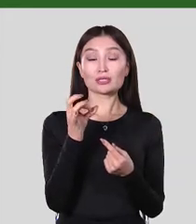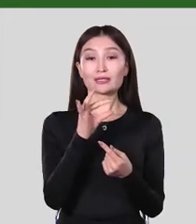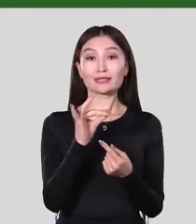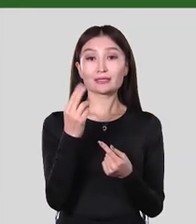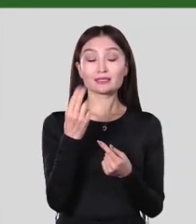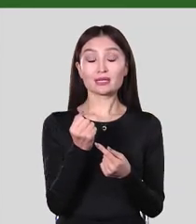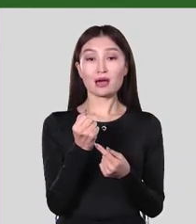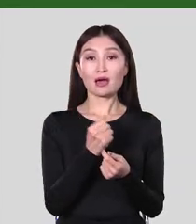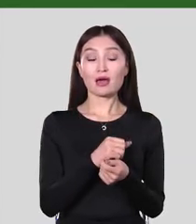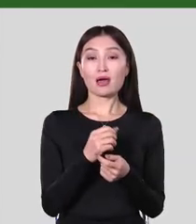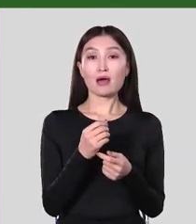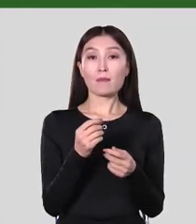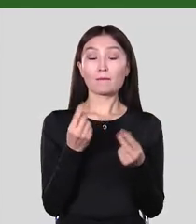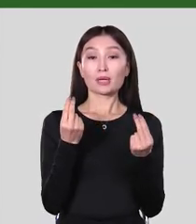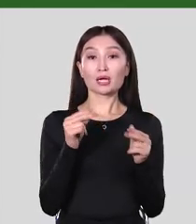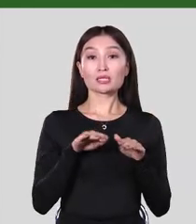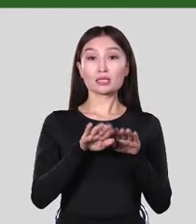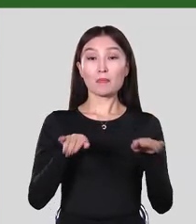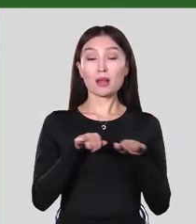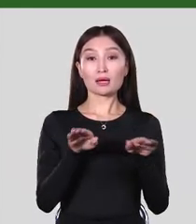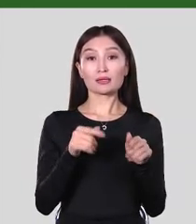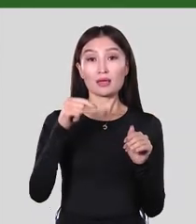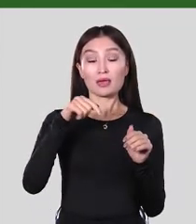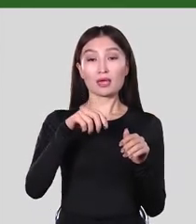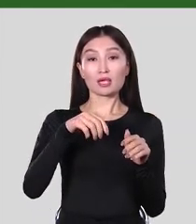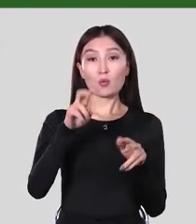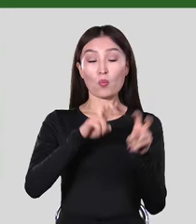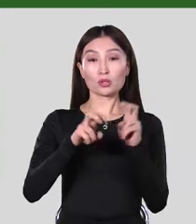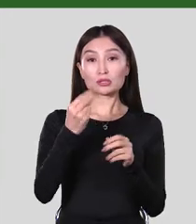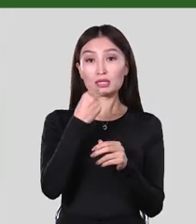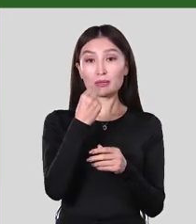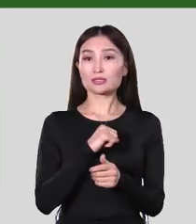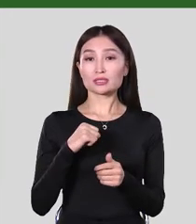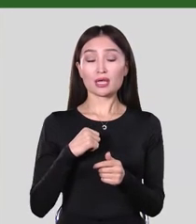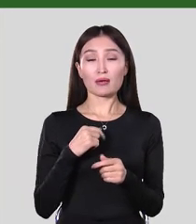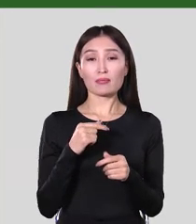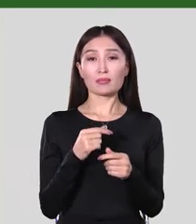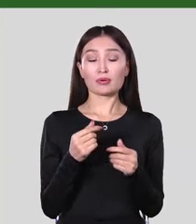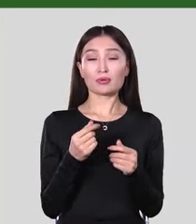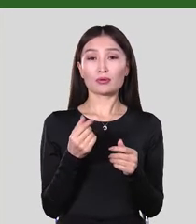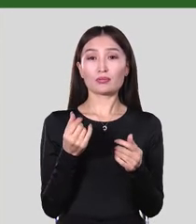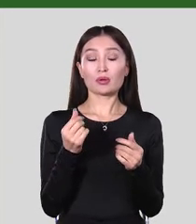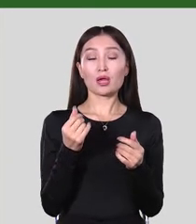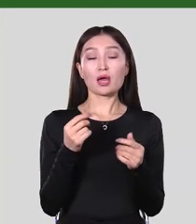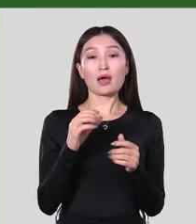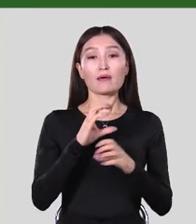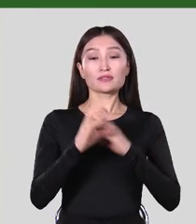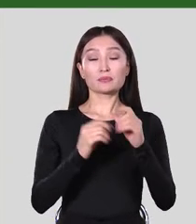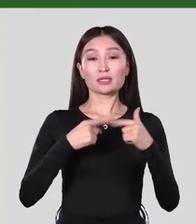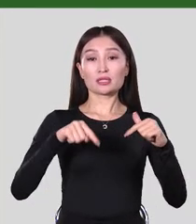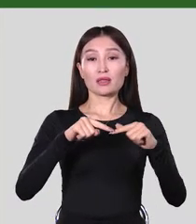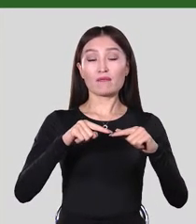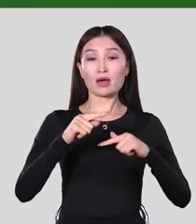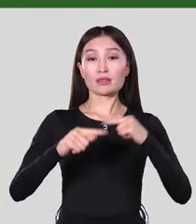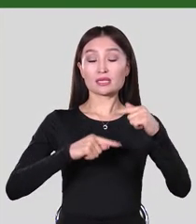морские игуаны, прекрасно плавают и ныряют в поисках добычи. Но самым заметным объектом всемирного наследия